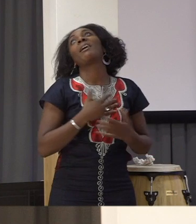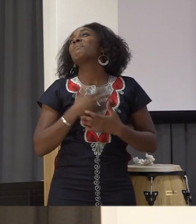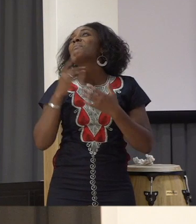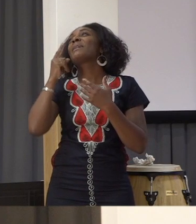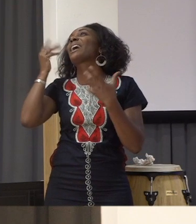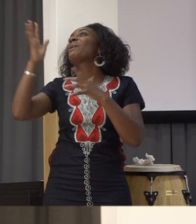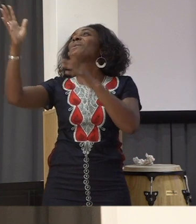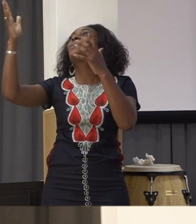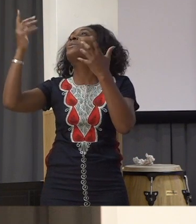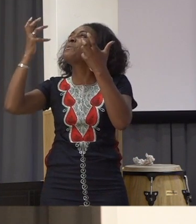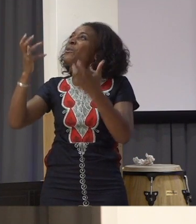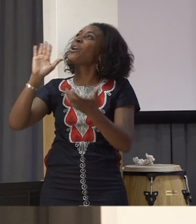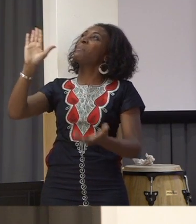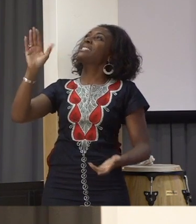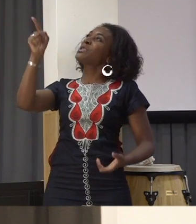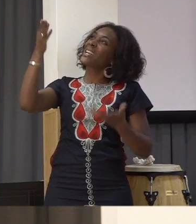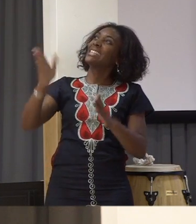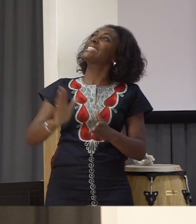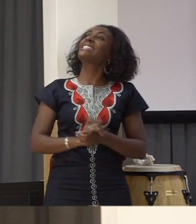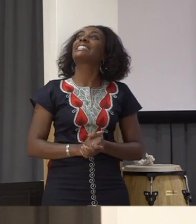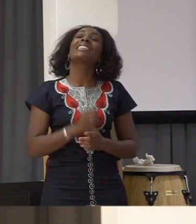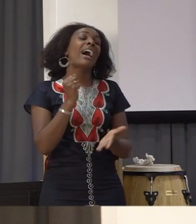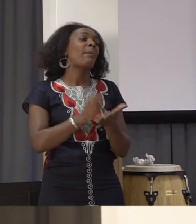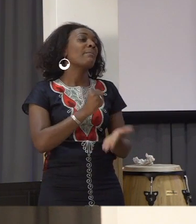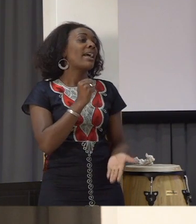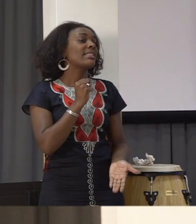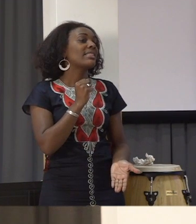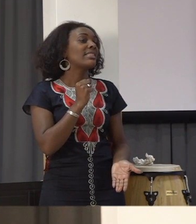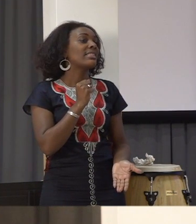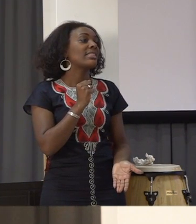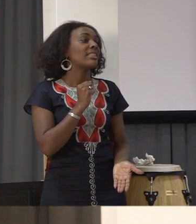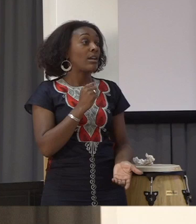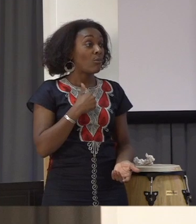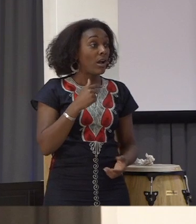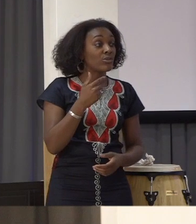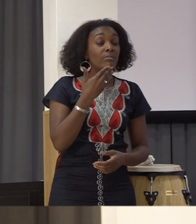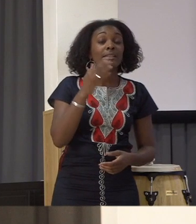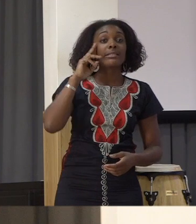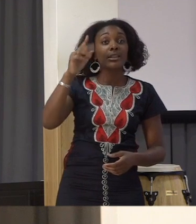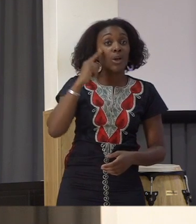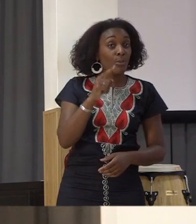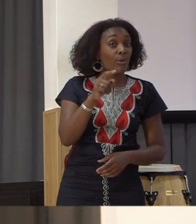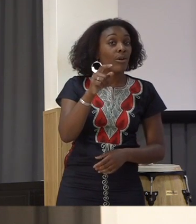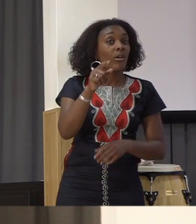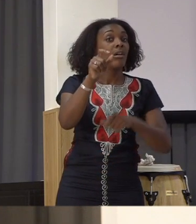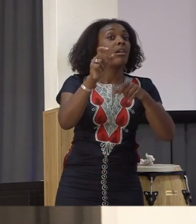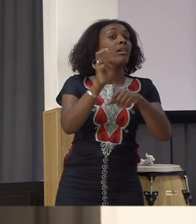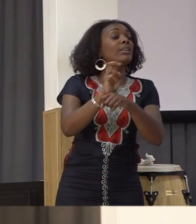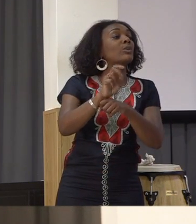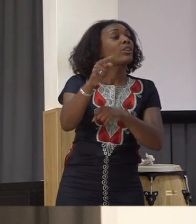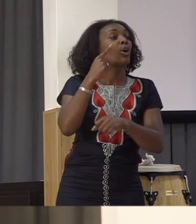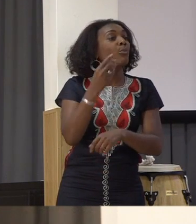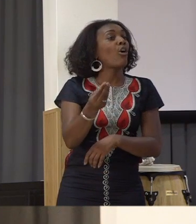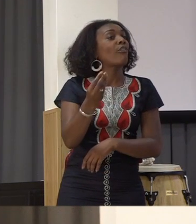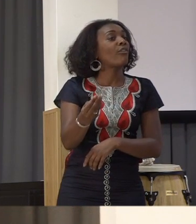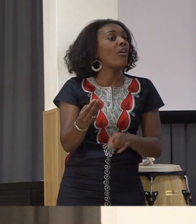ainsi. Amen. » Je bénis Dieu pour celles et ceux qui s'occupent des enfants. À chaque fois que tu